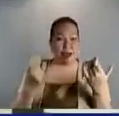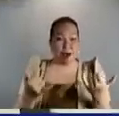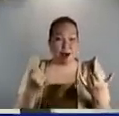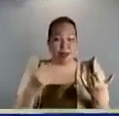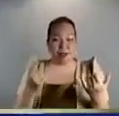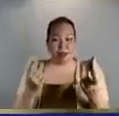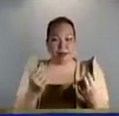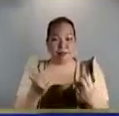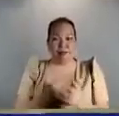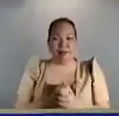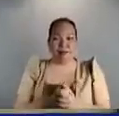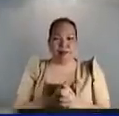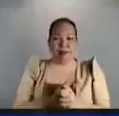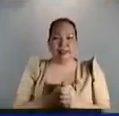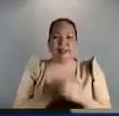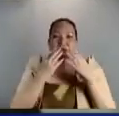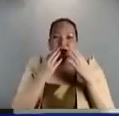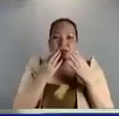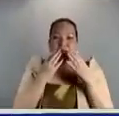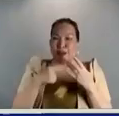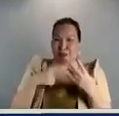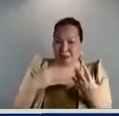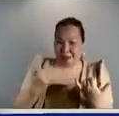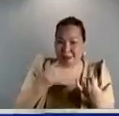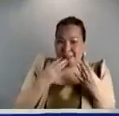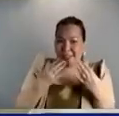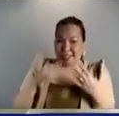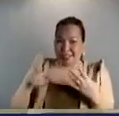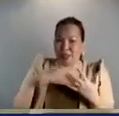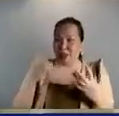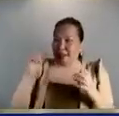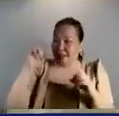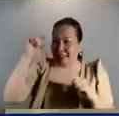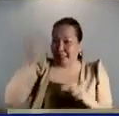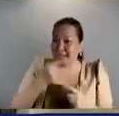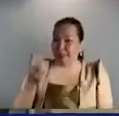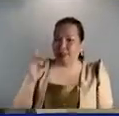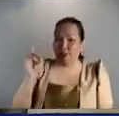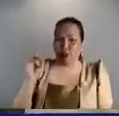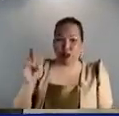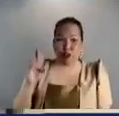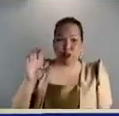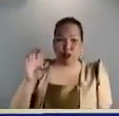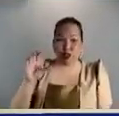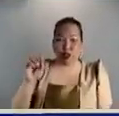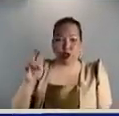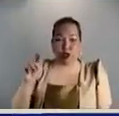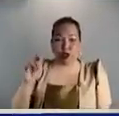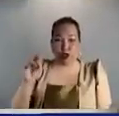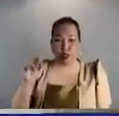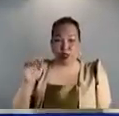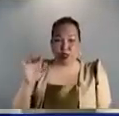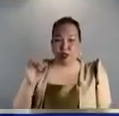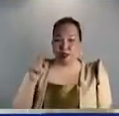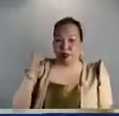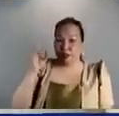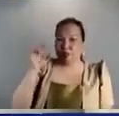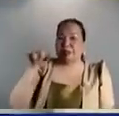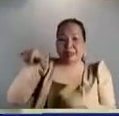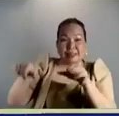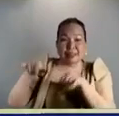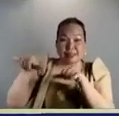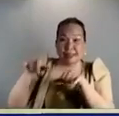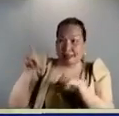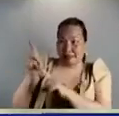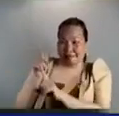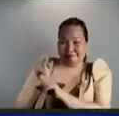ay magpapasalamat na kami sa aming panahon. Si Dr. Dennis Coronacion, si Dr. Dennis naman ay may iiwan dahil kayo naman po